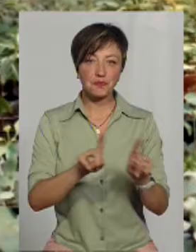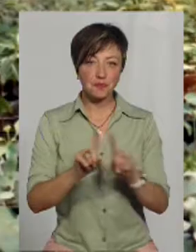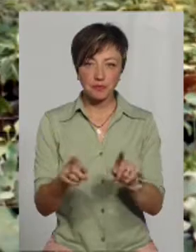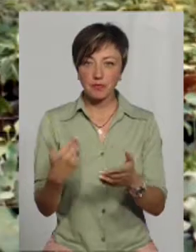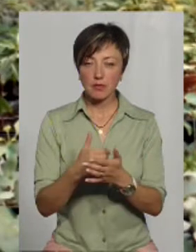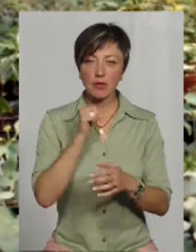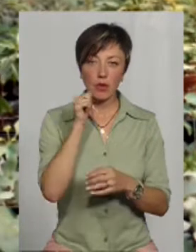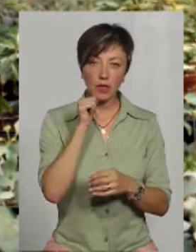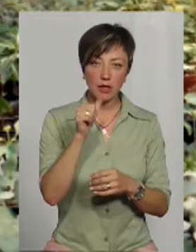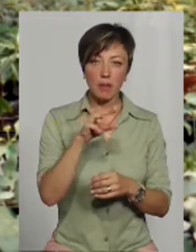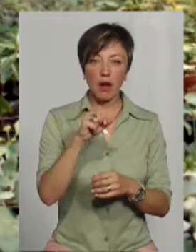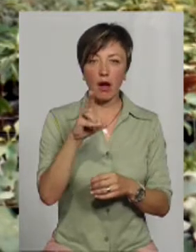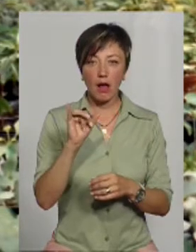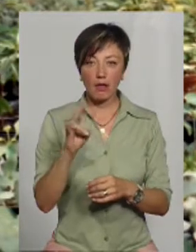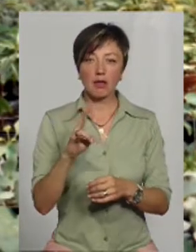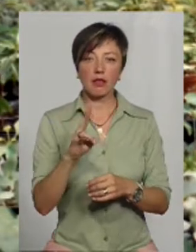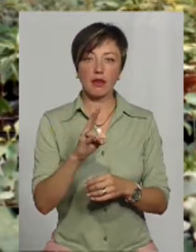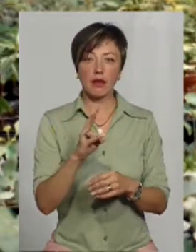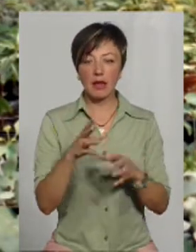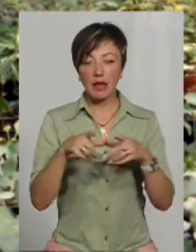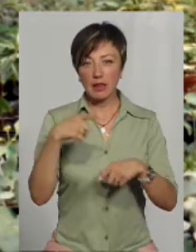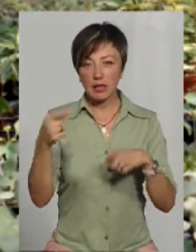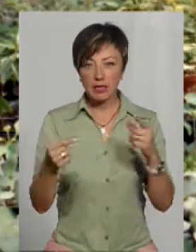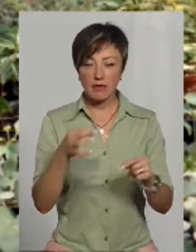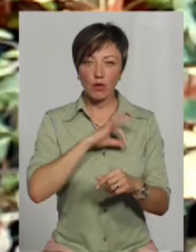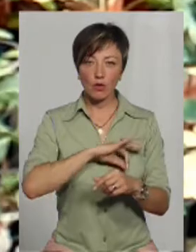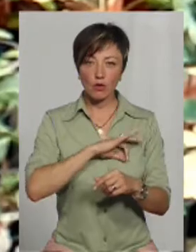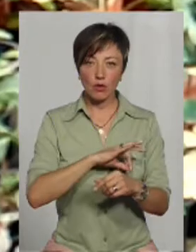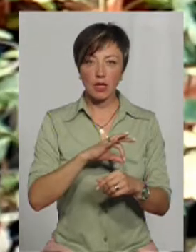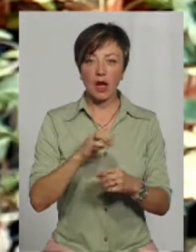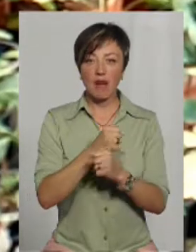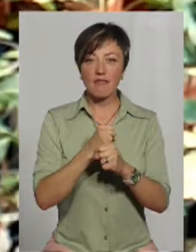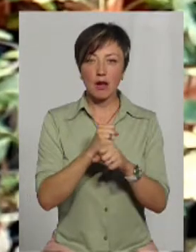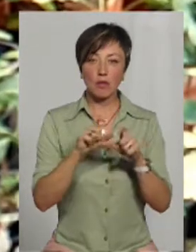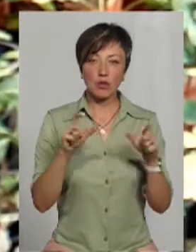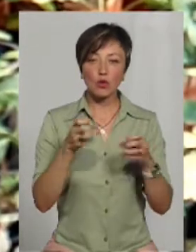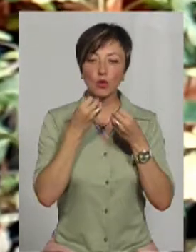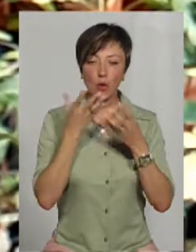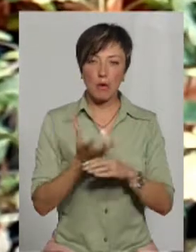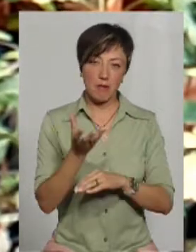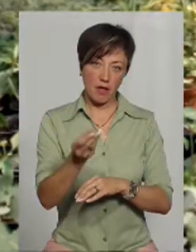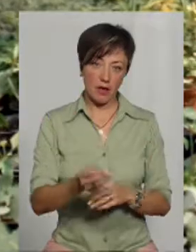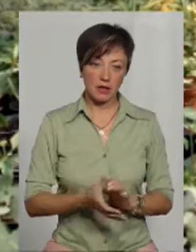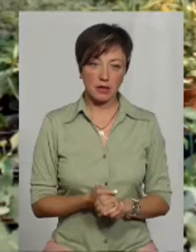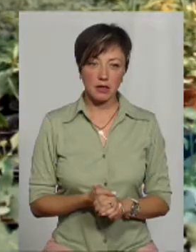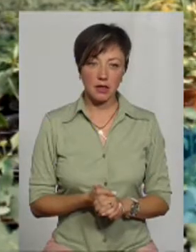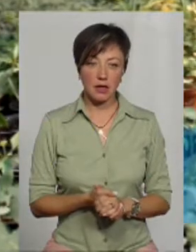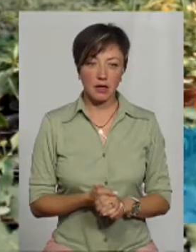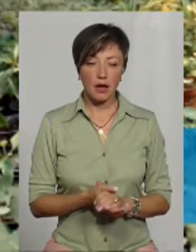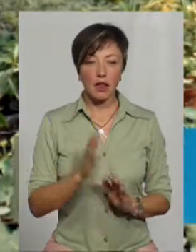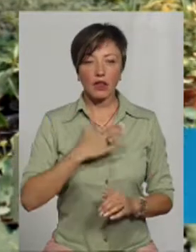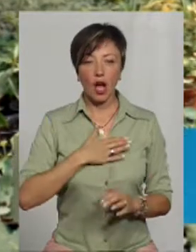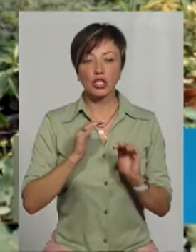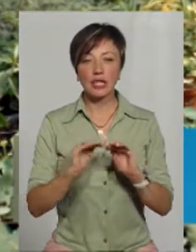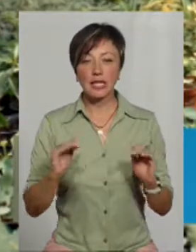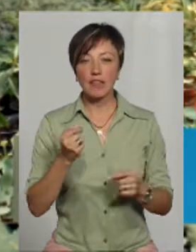приміром, горіхи пекани, фісташки чи кінхо, листя й плоди якого використовують у фармацевтиці і добре за нього платять, каже Іванна. Наші діти